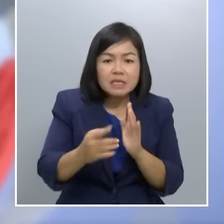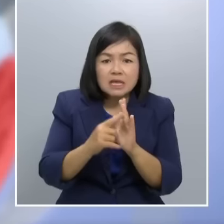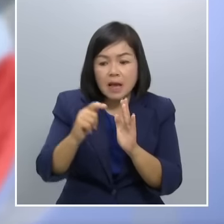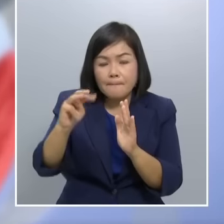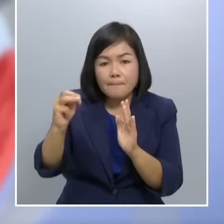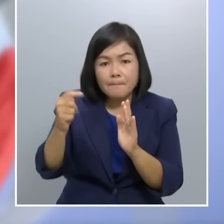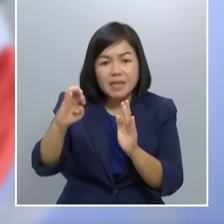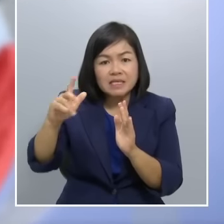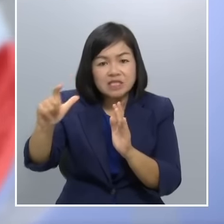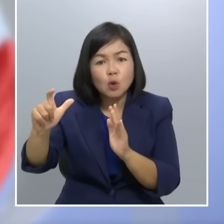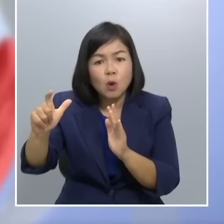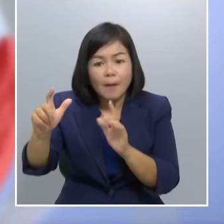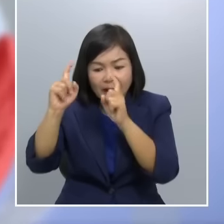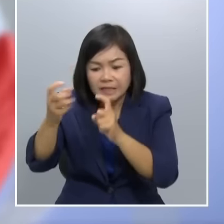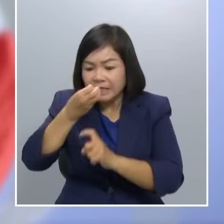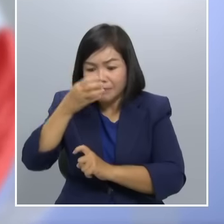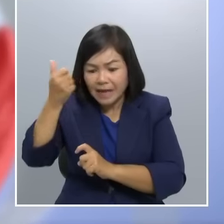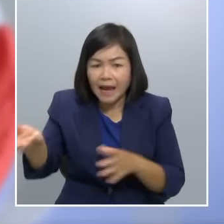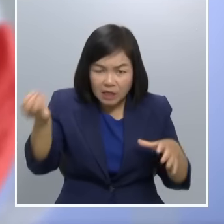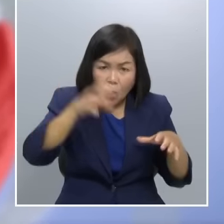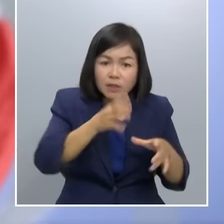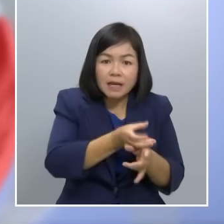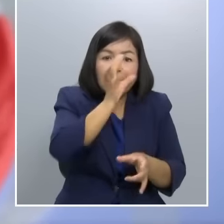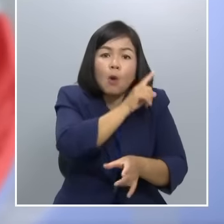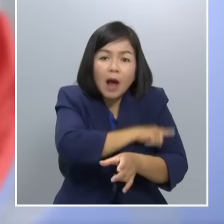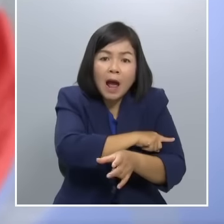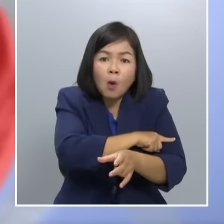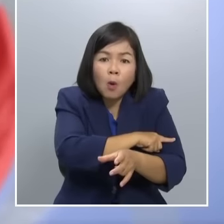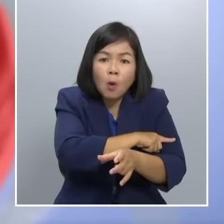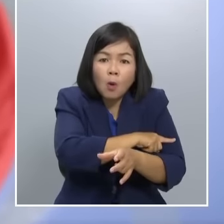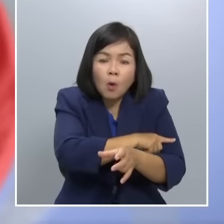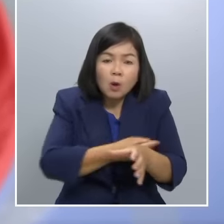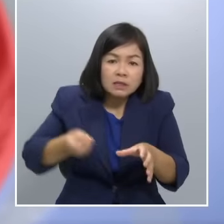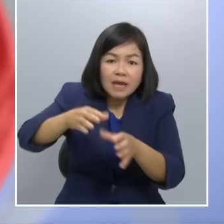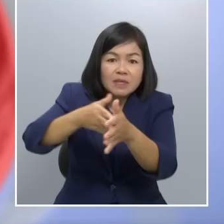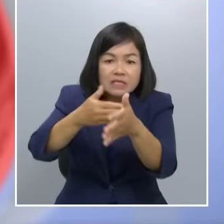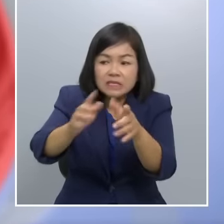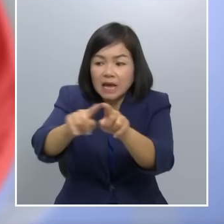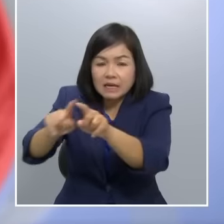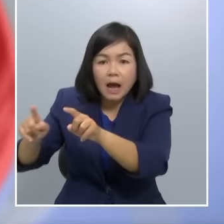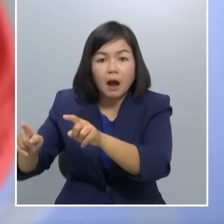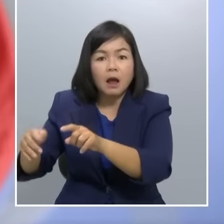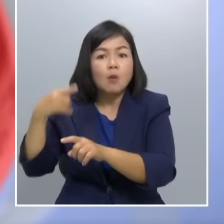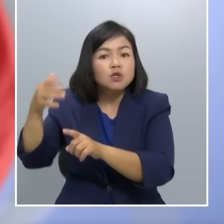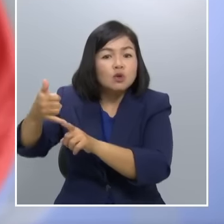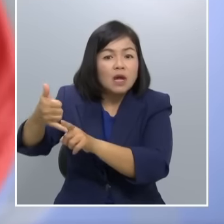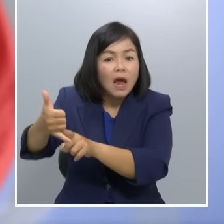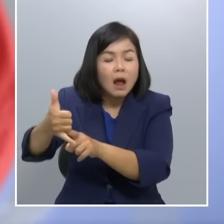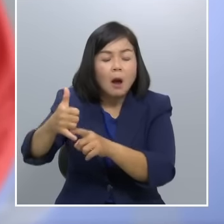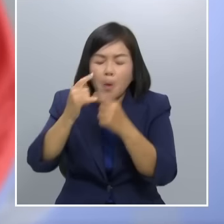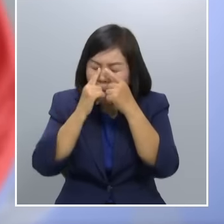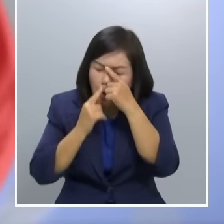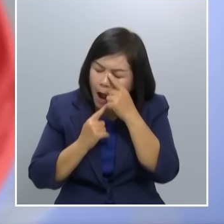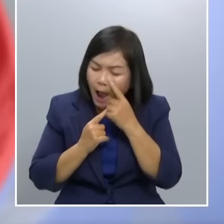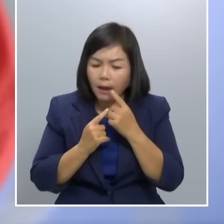ฮะเอามาใส่อ่ะคุณผู้ชมคิดดูสิอืแล้วเจ๊ปูก็บอกเจ๊ปูร้องไห้ค่ะน้ำตาไหล